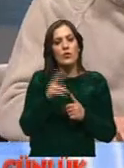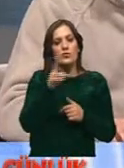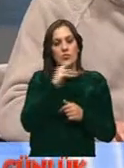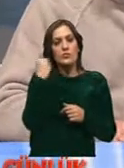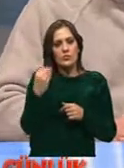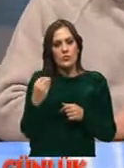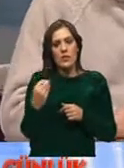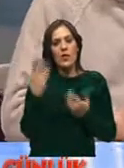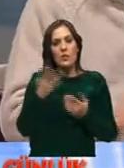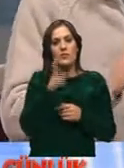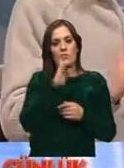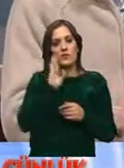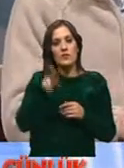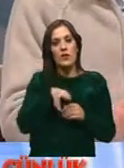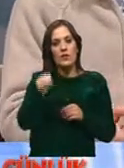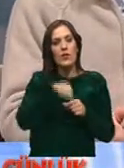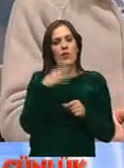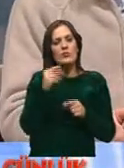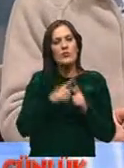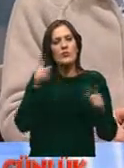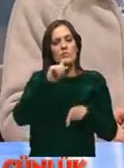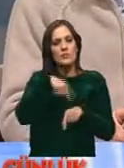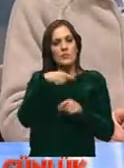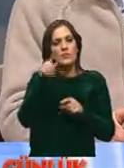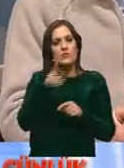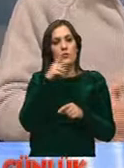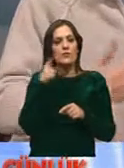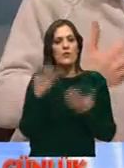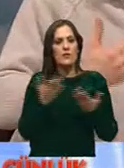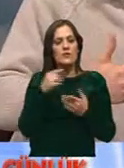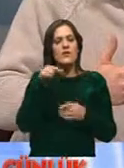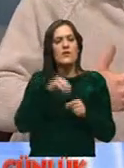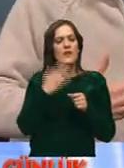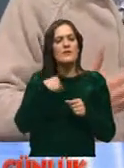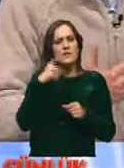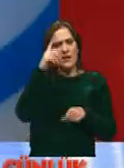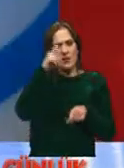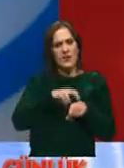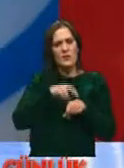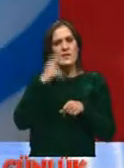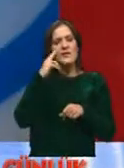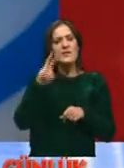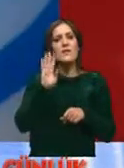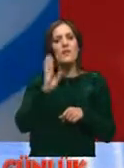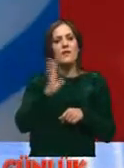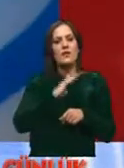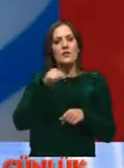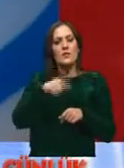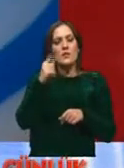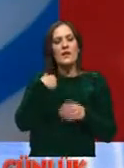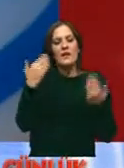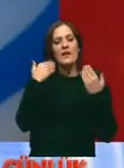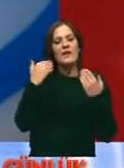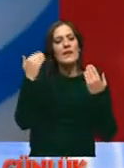sonuç güzel ama sonuca giden yol o çok uzun bir sürecin sonucu aslında. Ama nasıldı? Filmi, hatırlatalım izlemeyenler şöyle, var. Şöyle bir